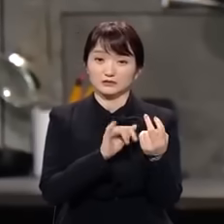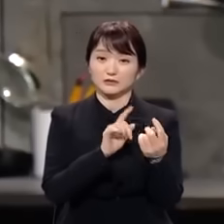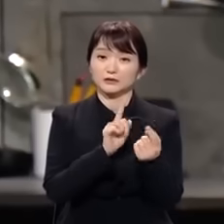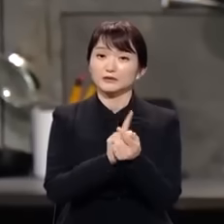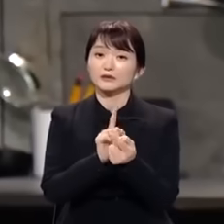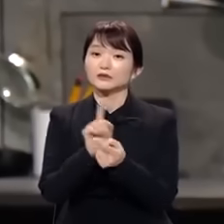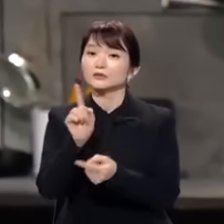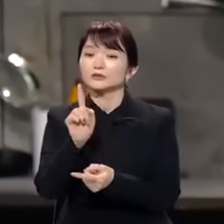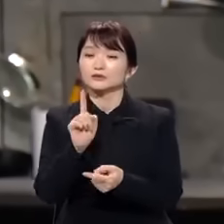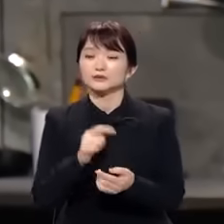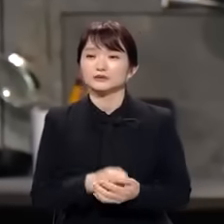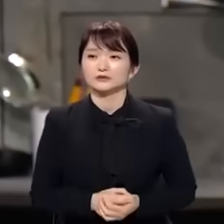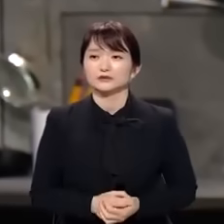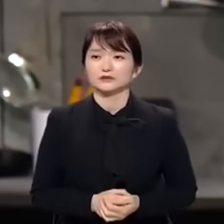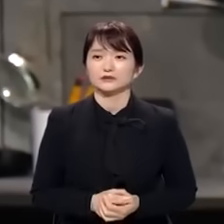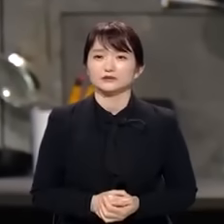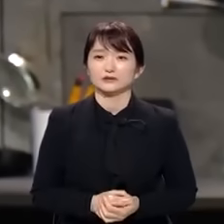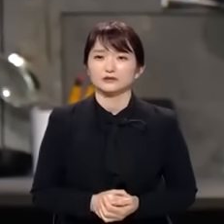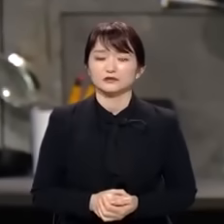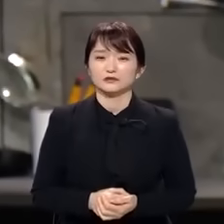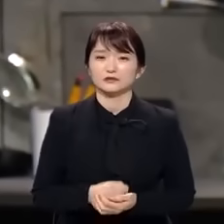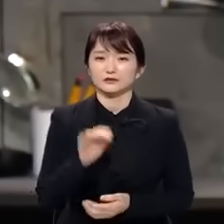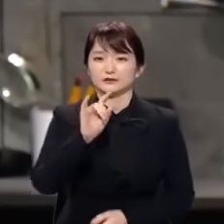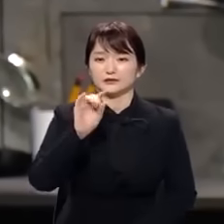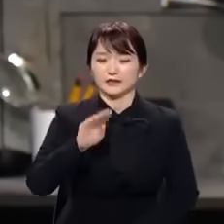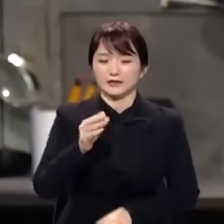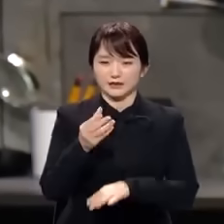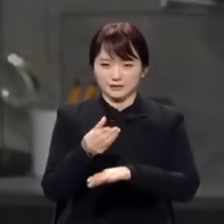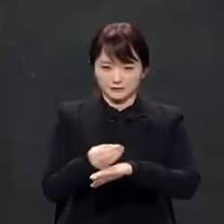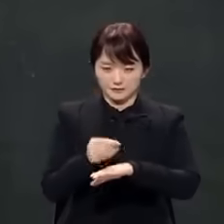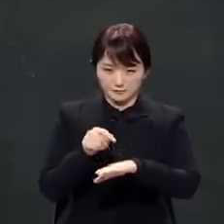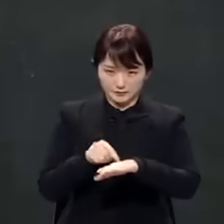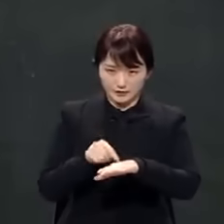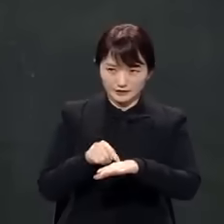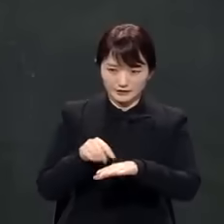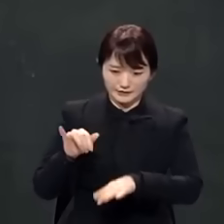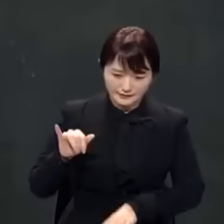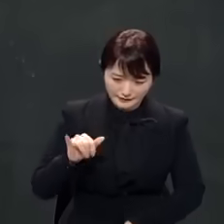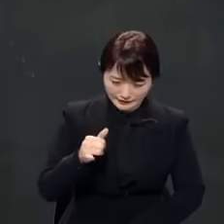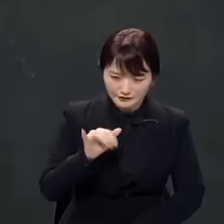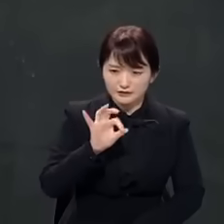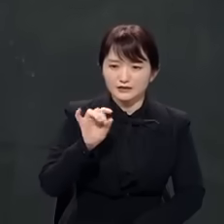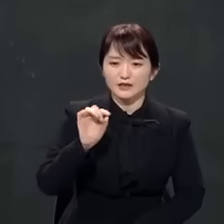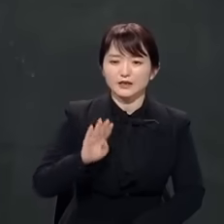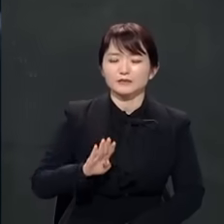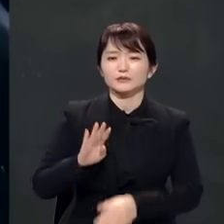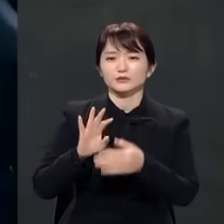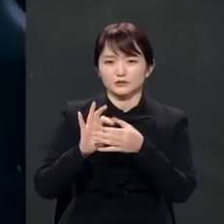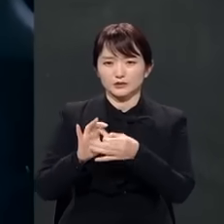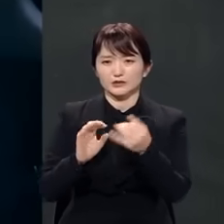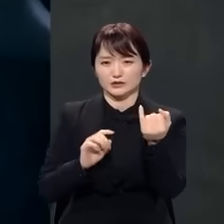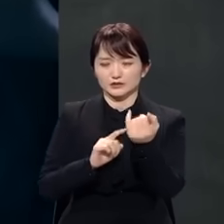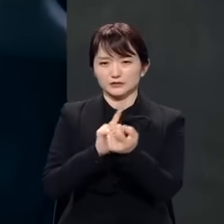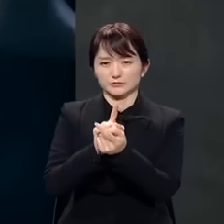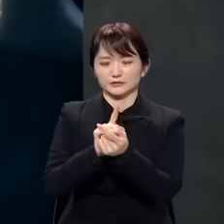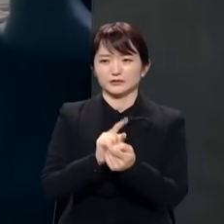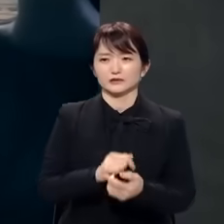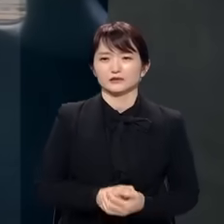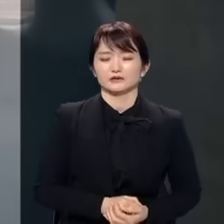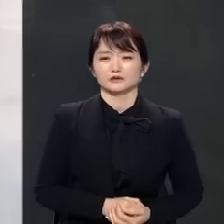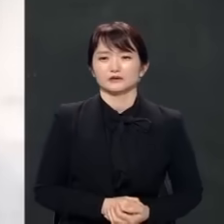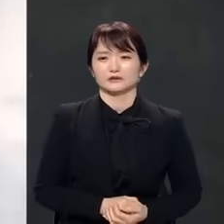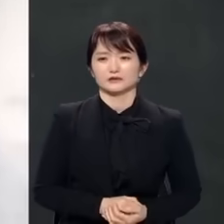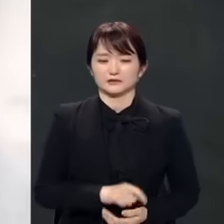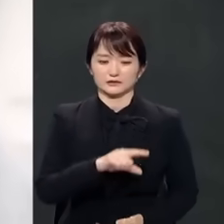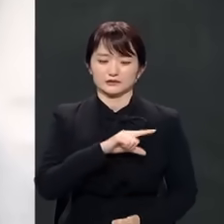있지 않습니까? 데이터 어플리케이션 앱을 통해서 사람을 여성들을 만났던 건데 이런 식이었던 거예요. 나이